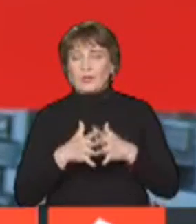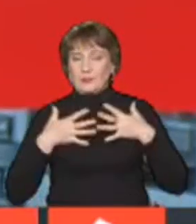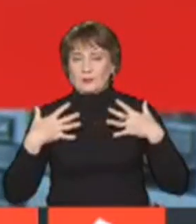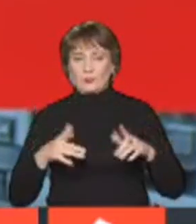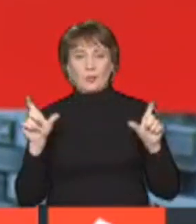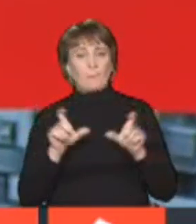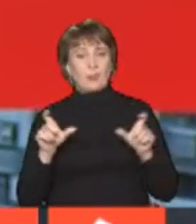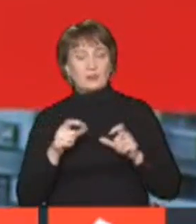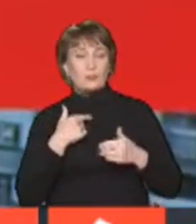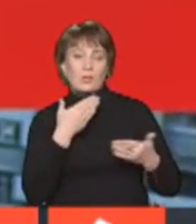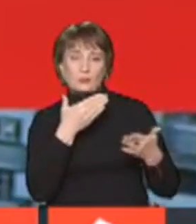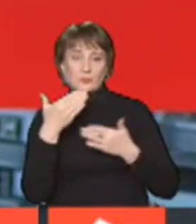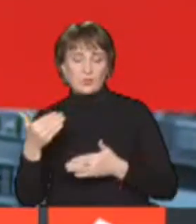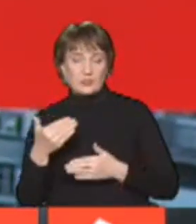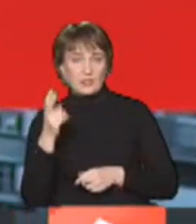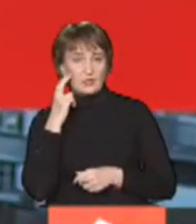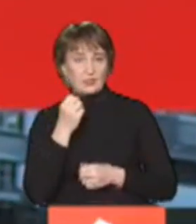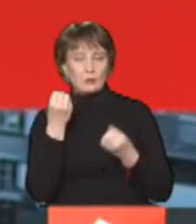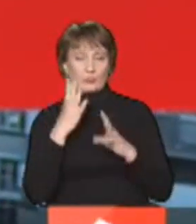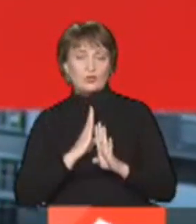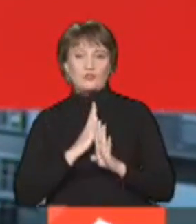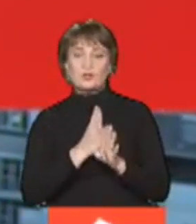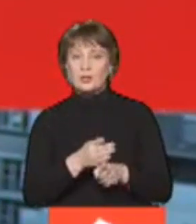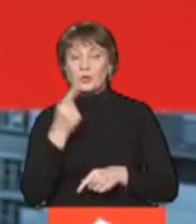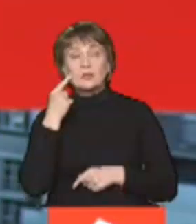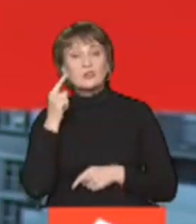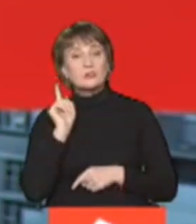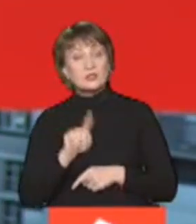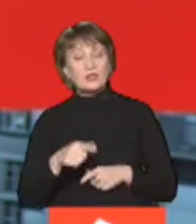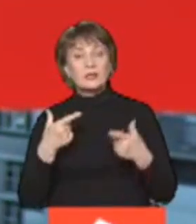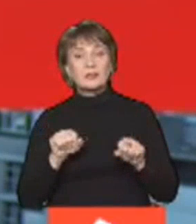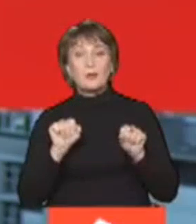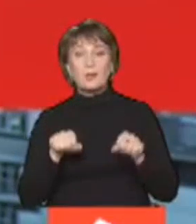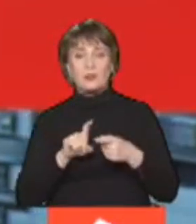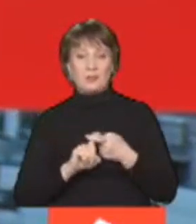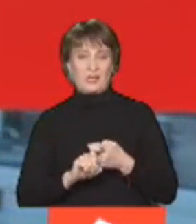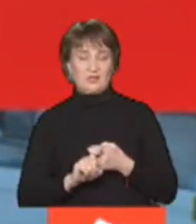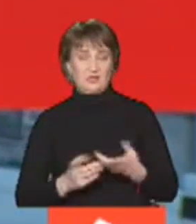Ми розпитали киян просто у черзі на здачу тесту, чи знають вони, де могли